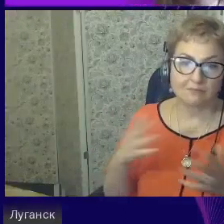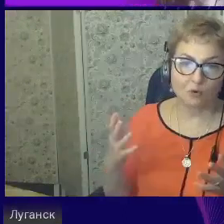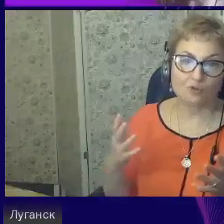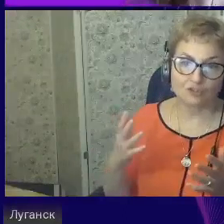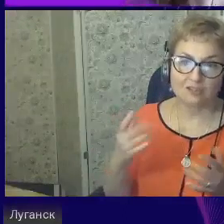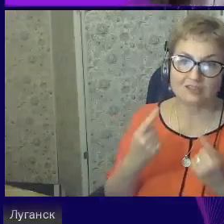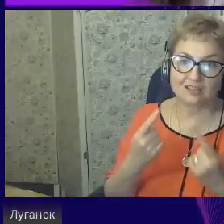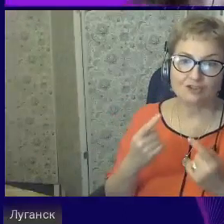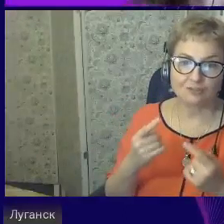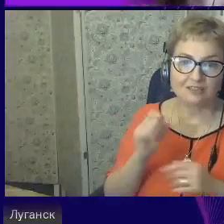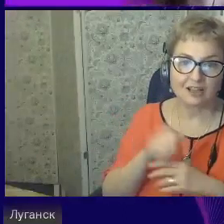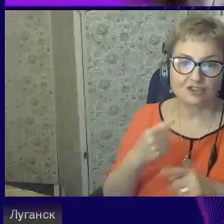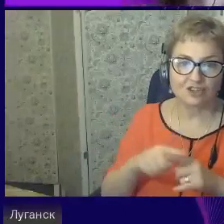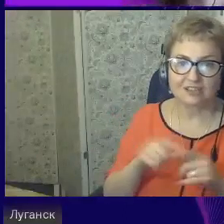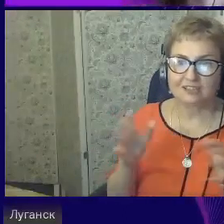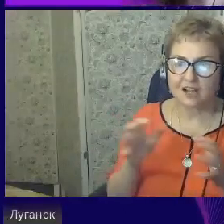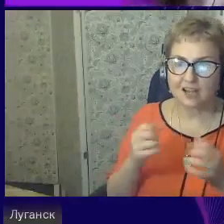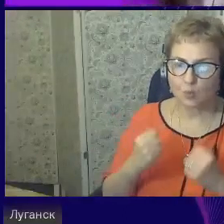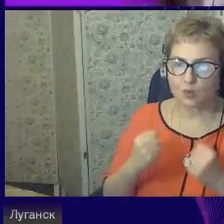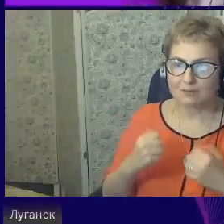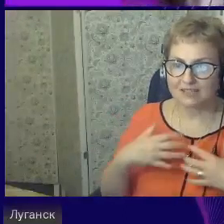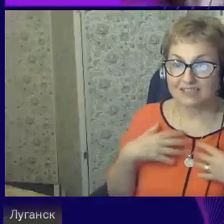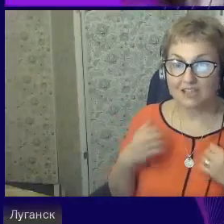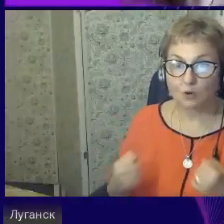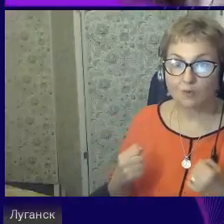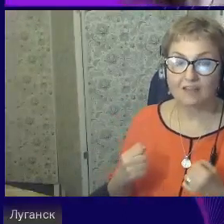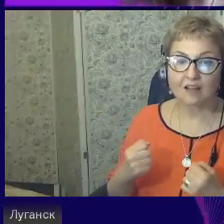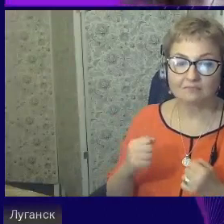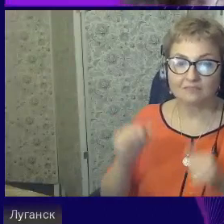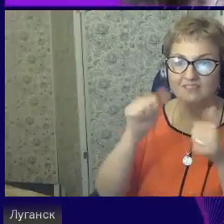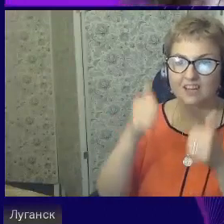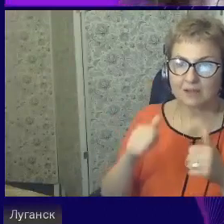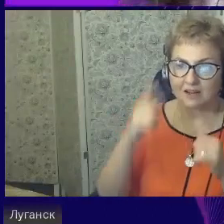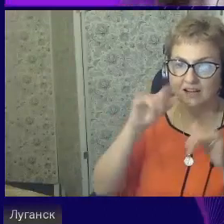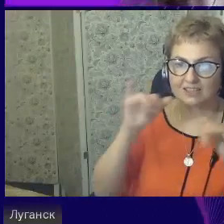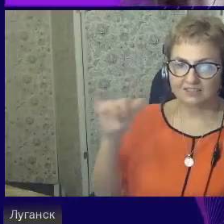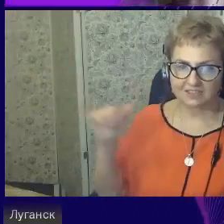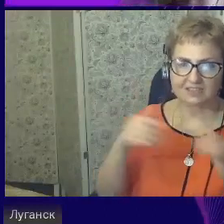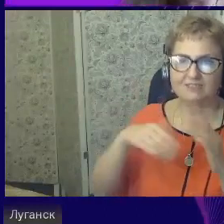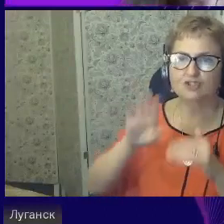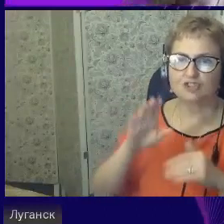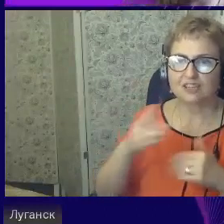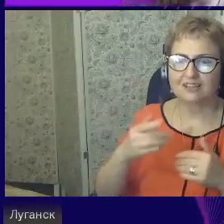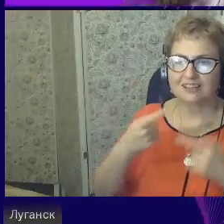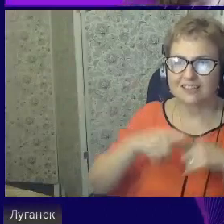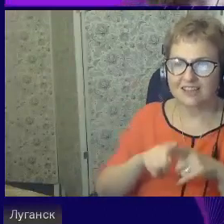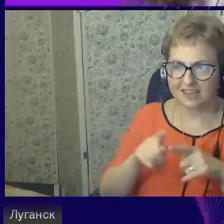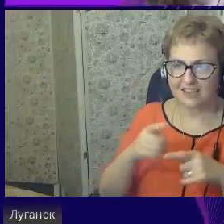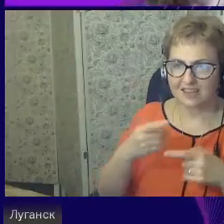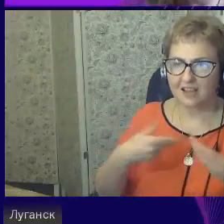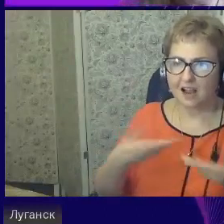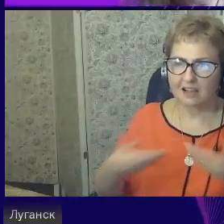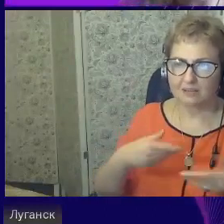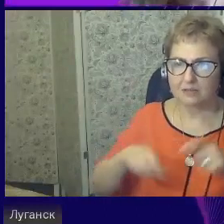значимые задачи – это, конечно, сохранение и укрепление здоровья, формирование, развитие и совершенствование техники ходьбы и бега. А мы